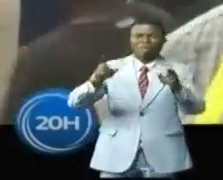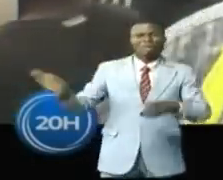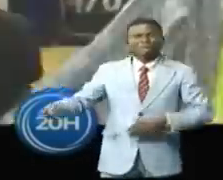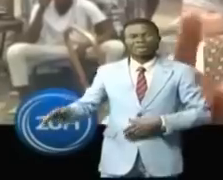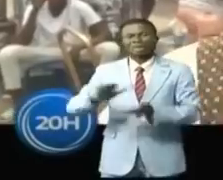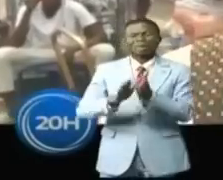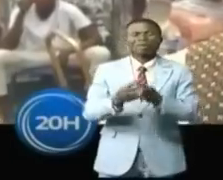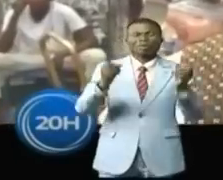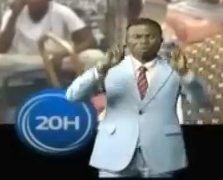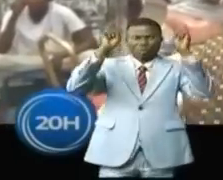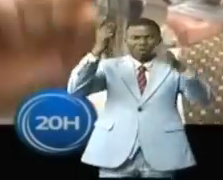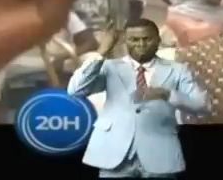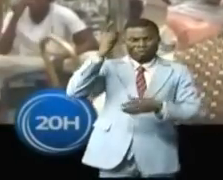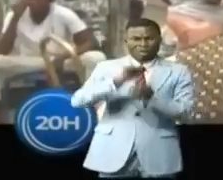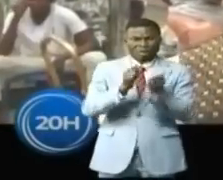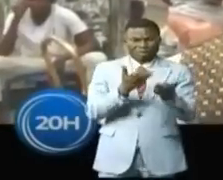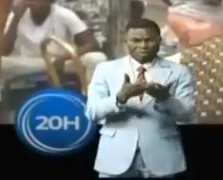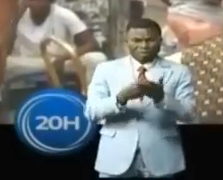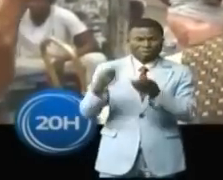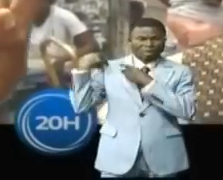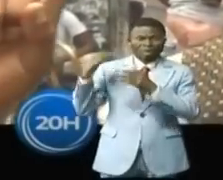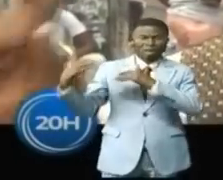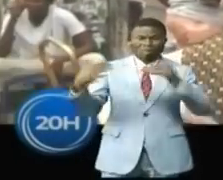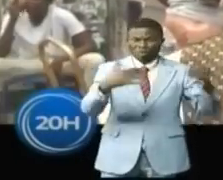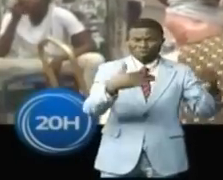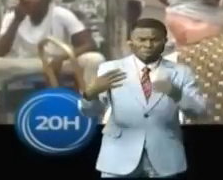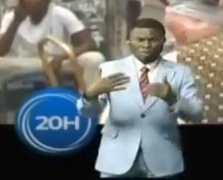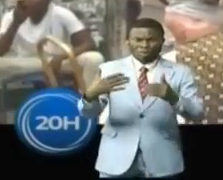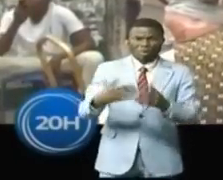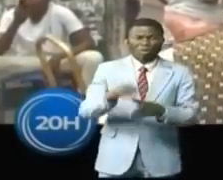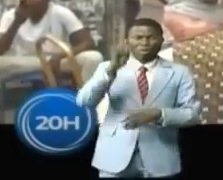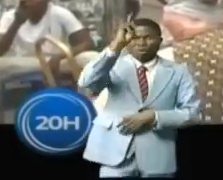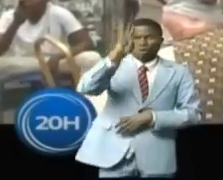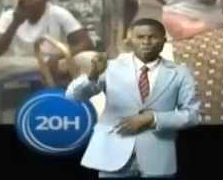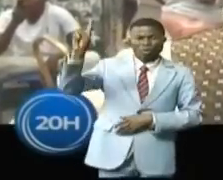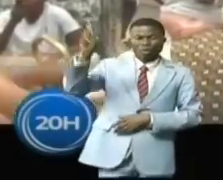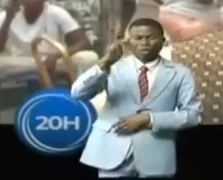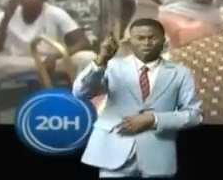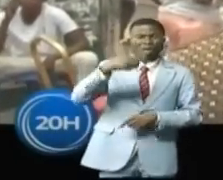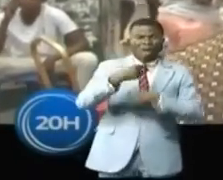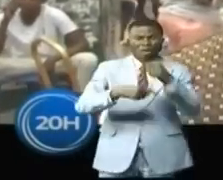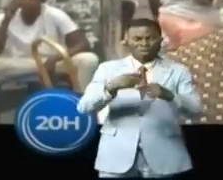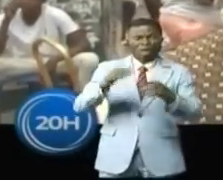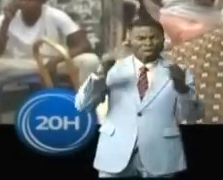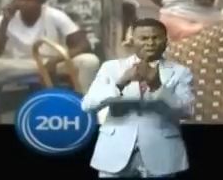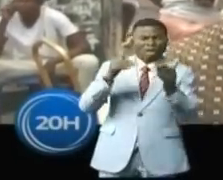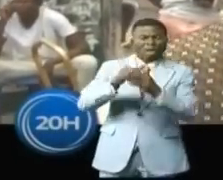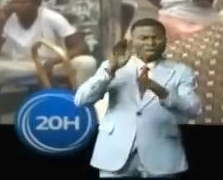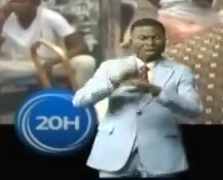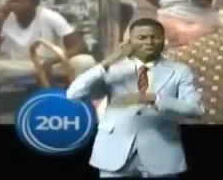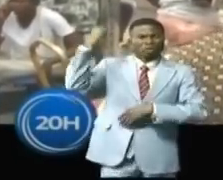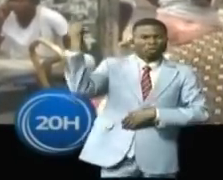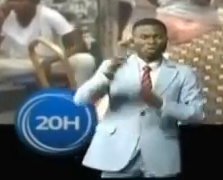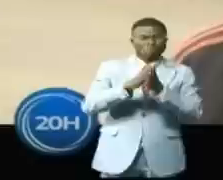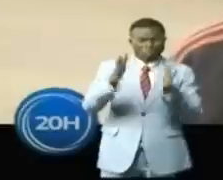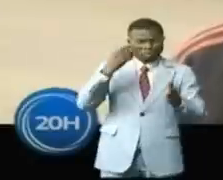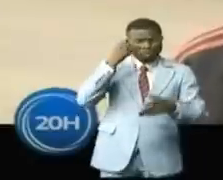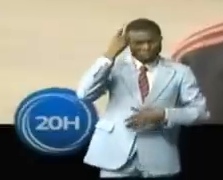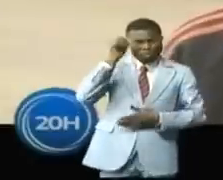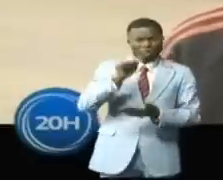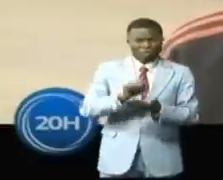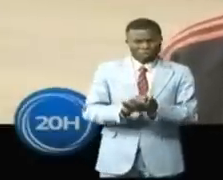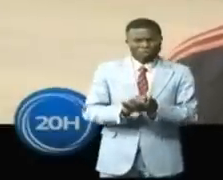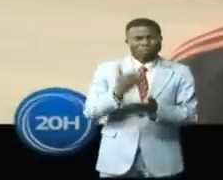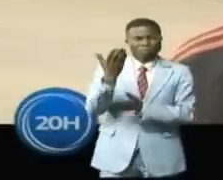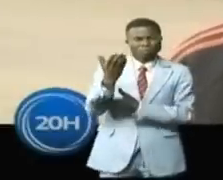ville de Kinshasa. Il y a un problème depuis que la guerre de l'Ukraine a commencé. Ça a attaqué presque le monde entier, c'est ça ce que moi je comprends.